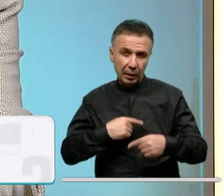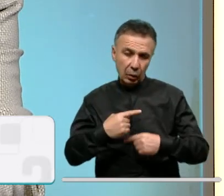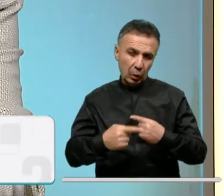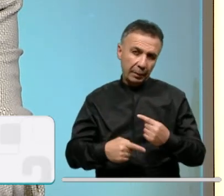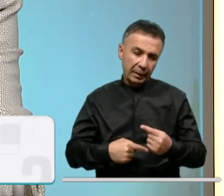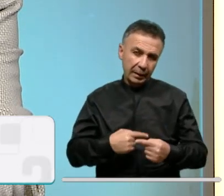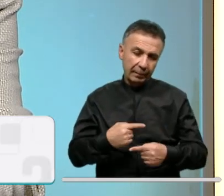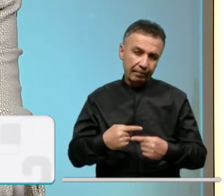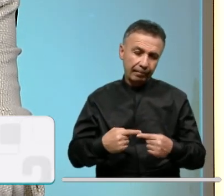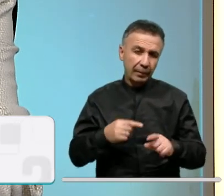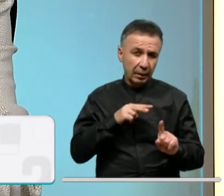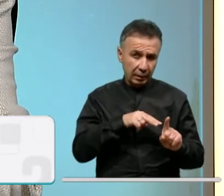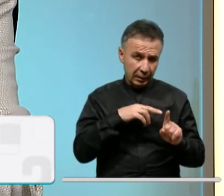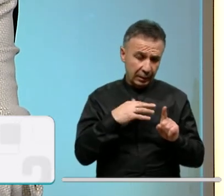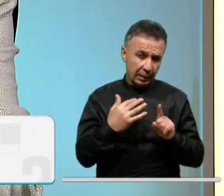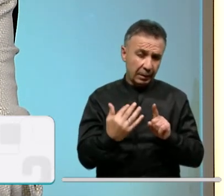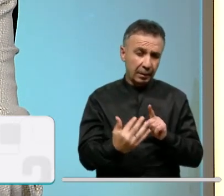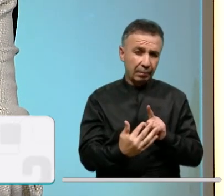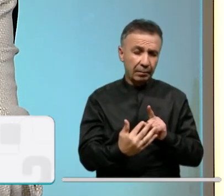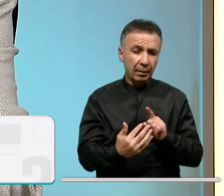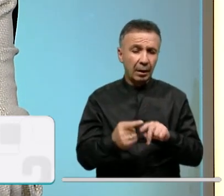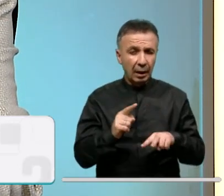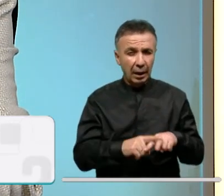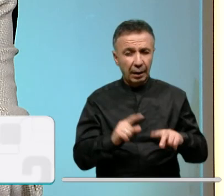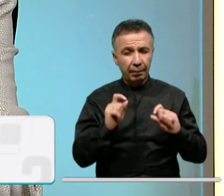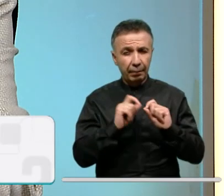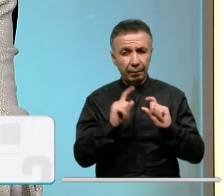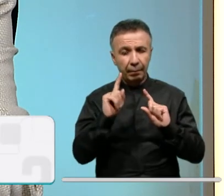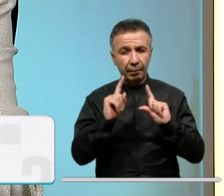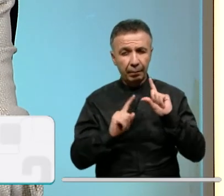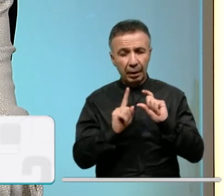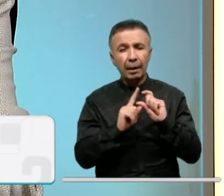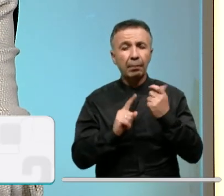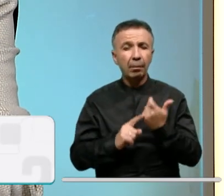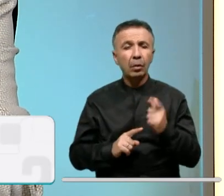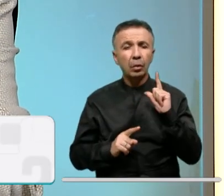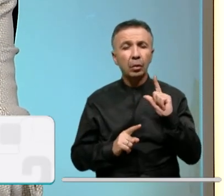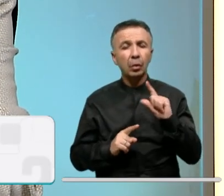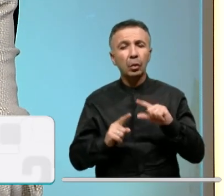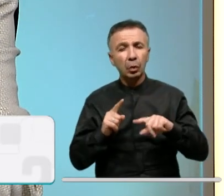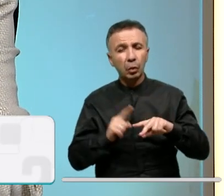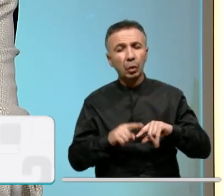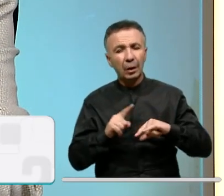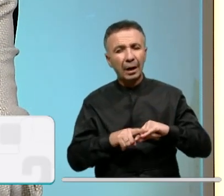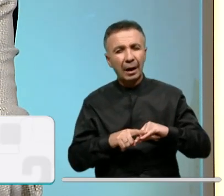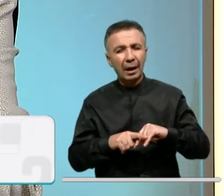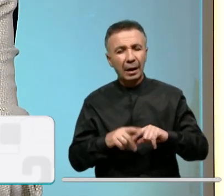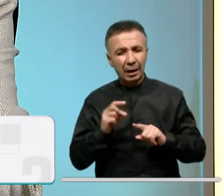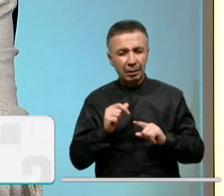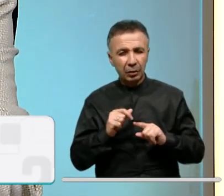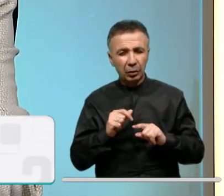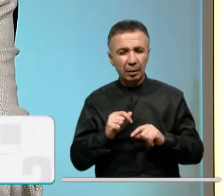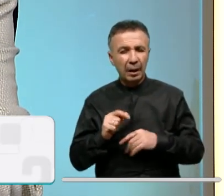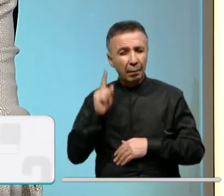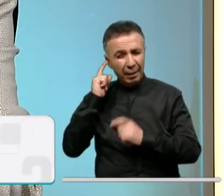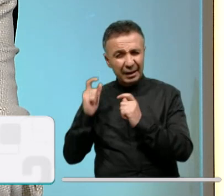döneminde sahabe-i kiramdan Abdullah İbn mazun Medine'nin dışında bir yerde